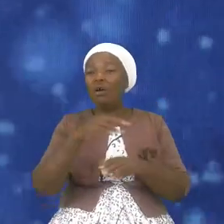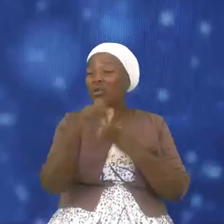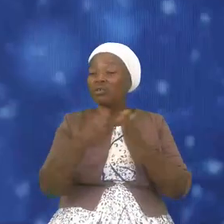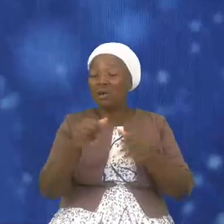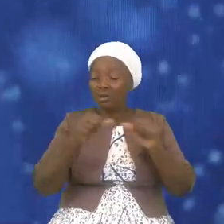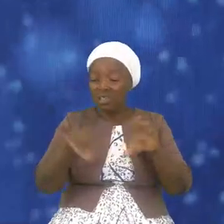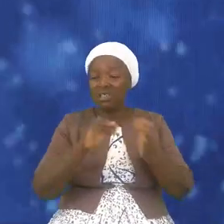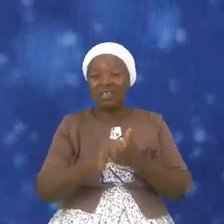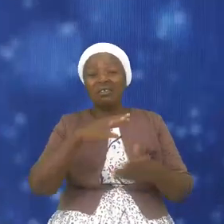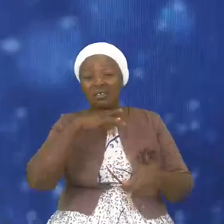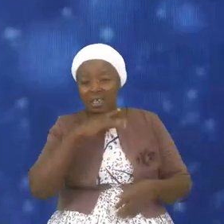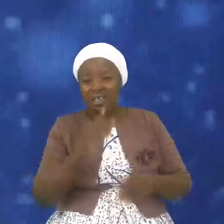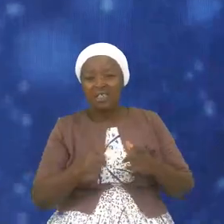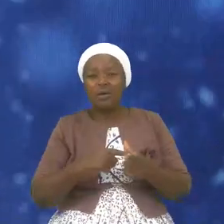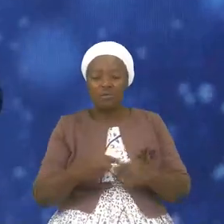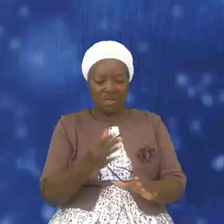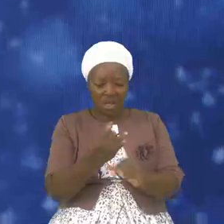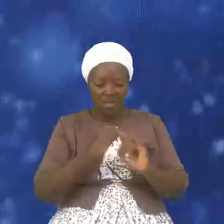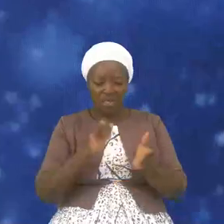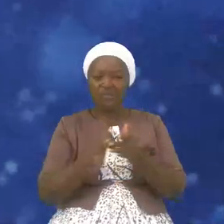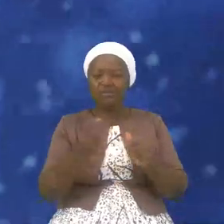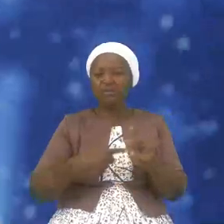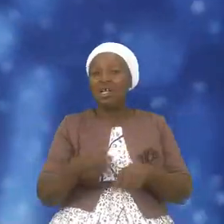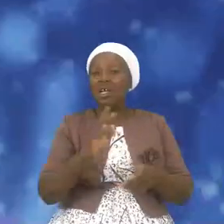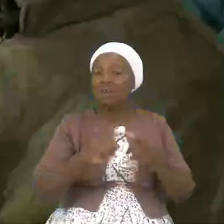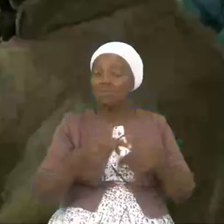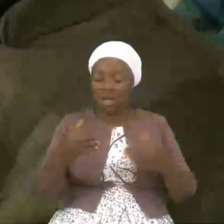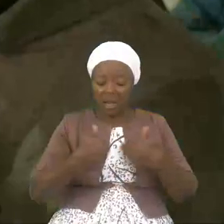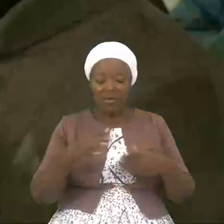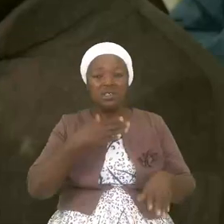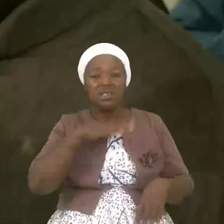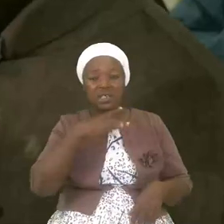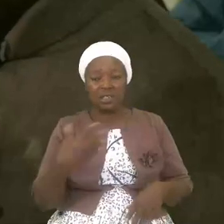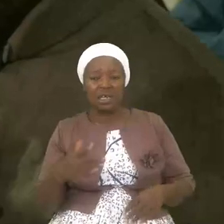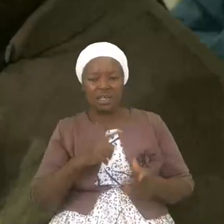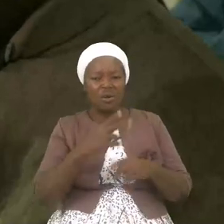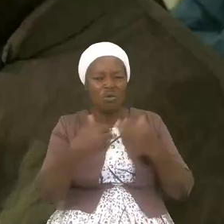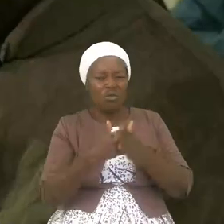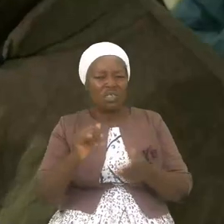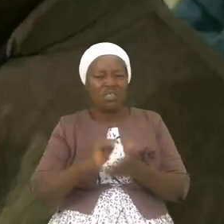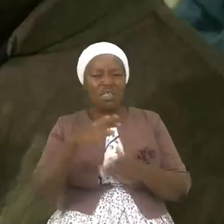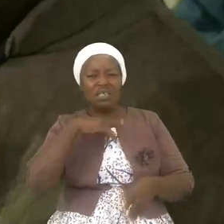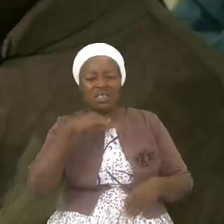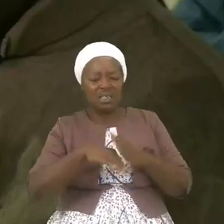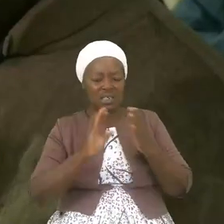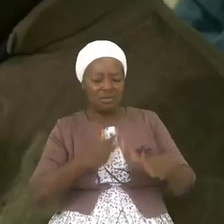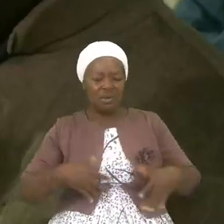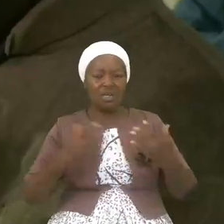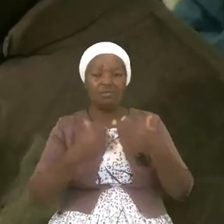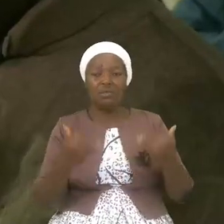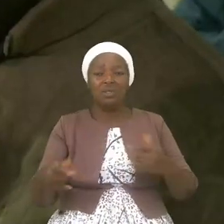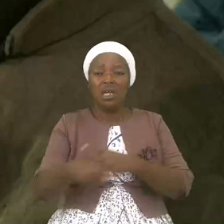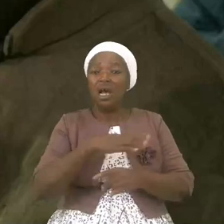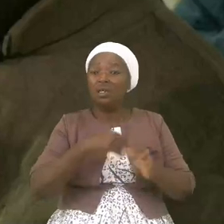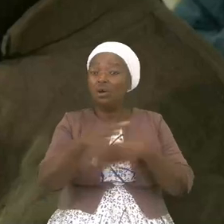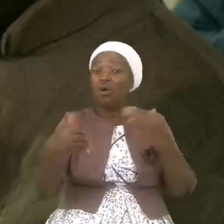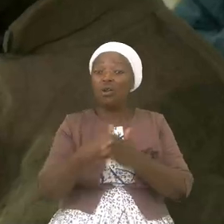cela auprès d'eux. Nous avons la dégradation. Nous avons les choses sales et les choses sales, souillées. Et nos